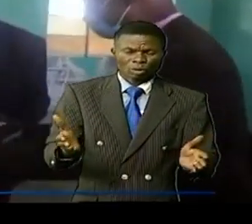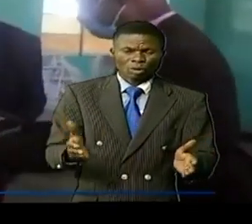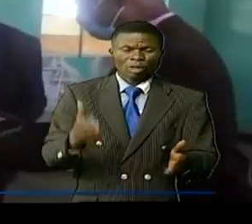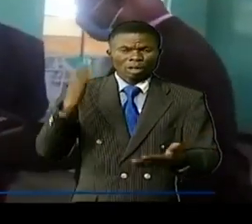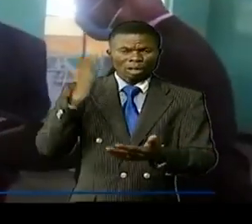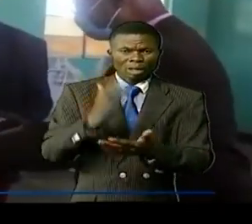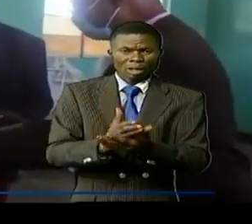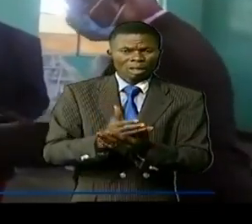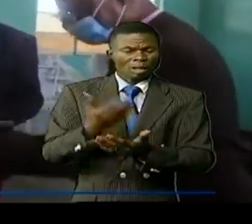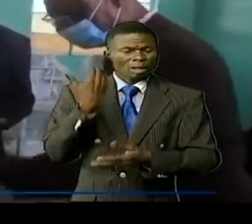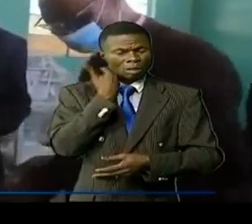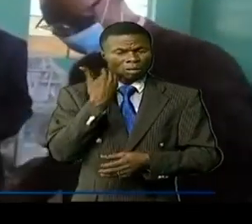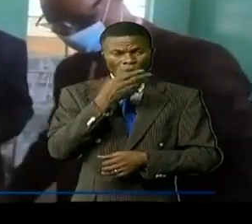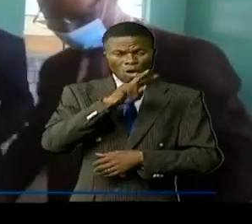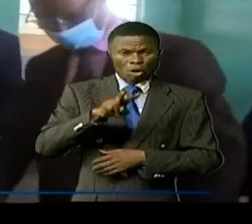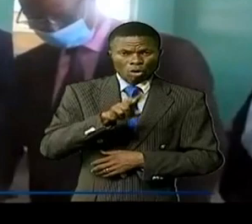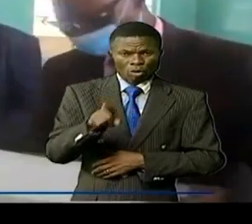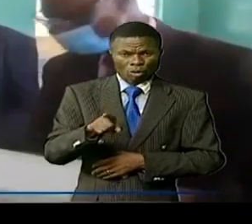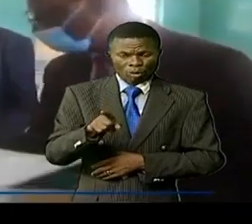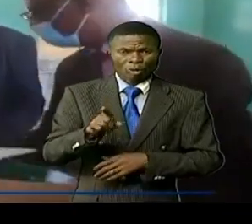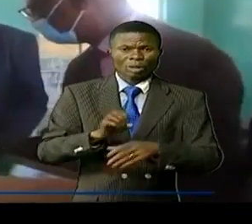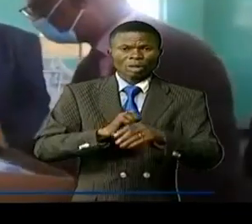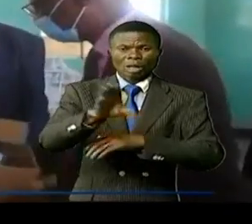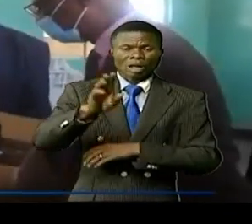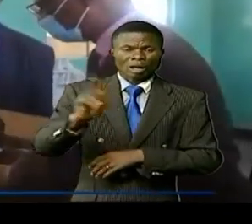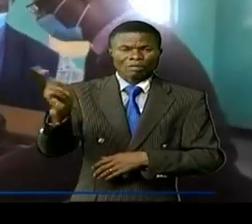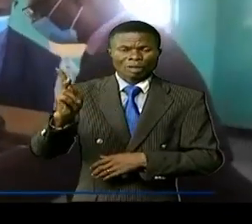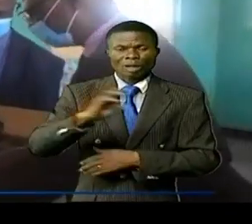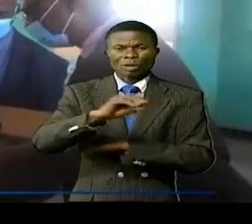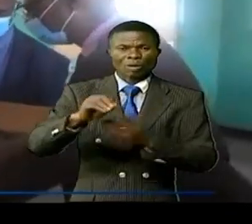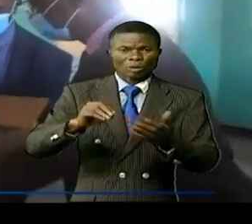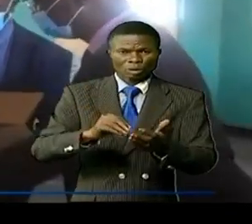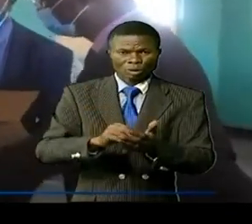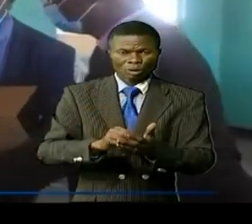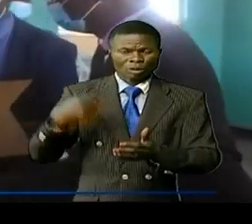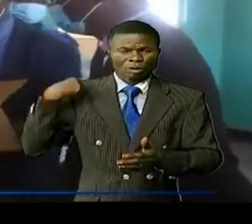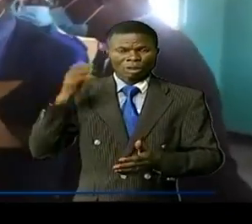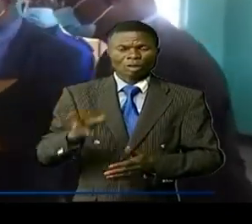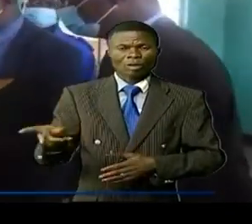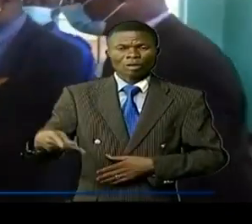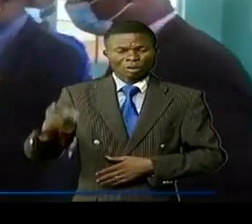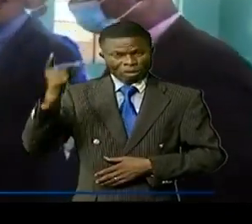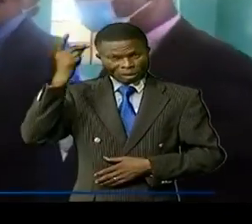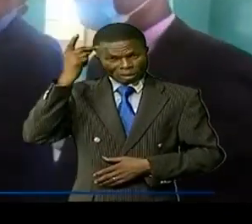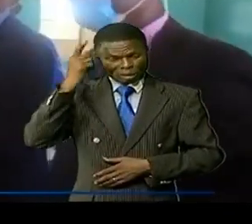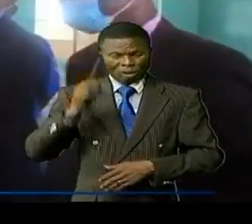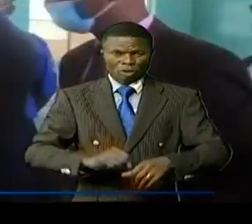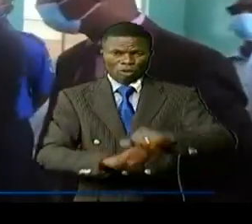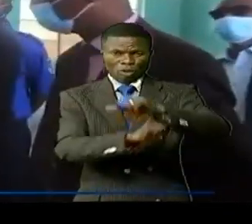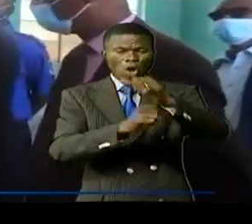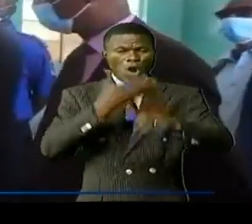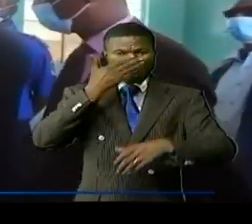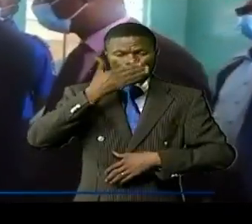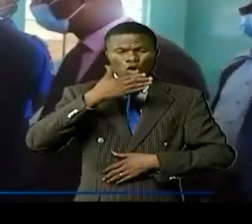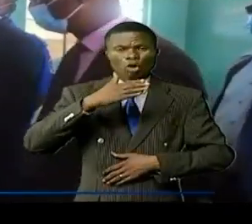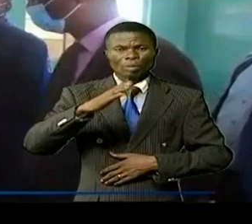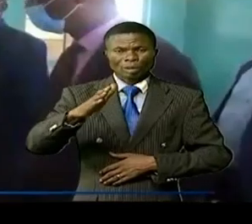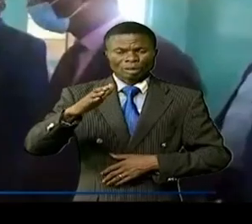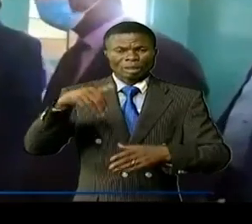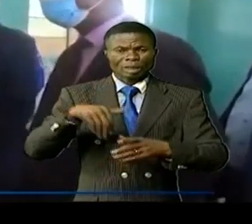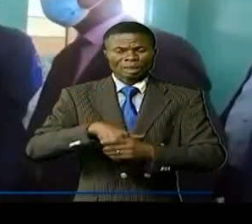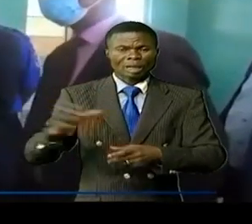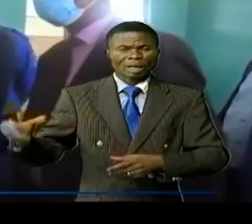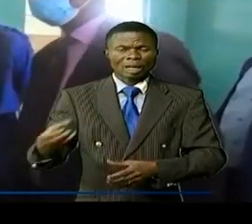la pandémie de Covid-19 envoyés au Kasaï central par le gouvernement central pour appuyer les hôpitaux dans la prise en